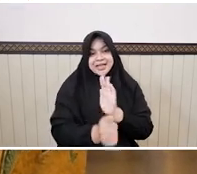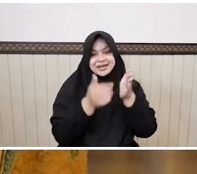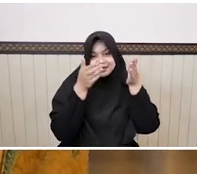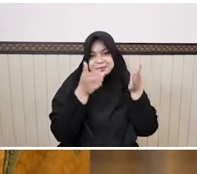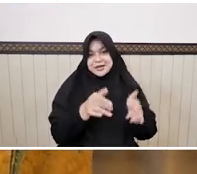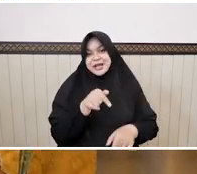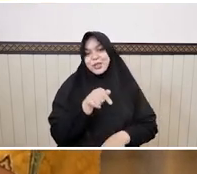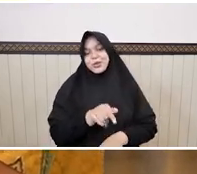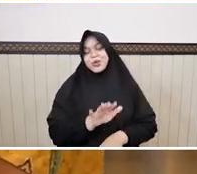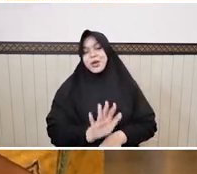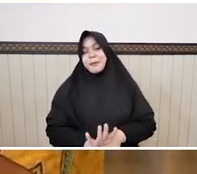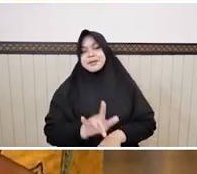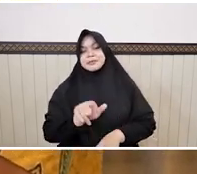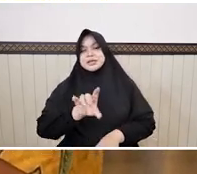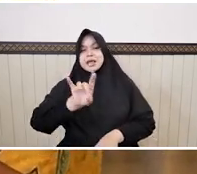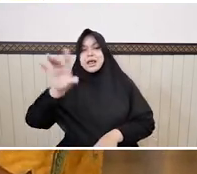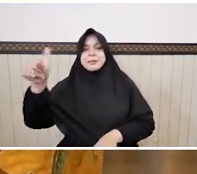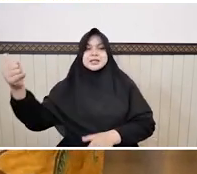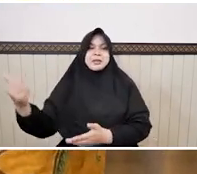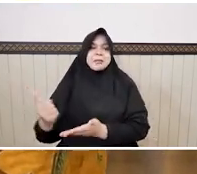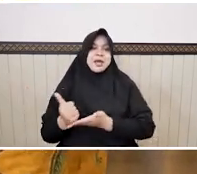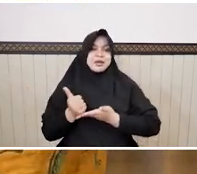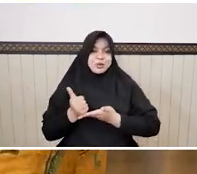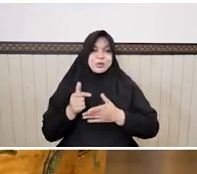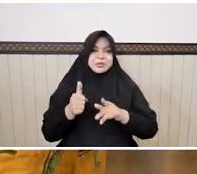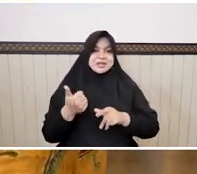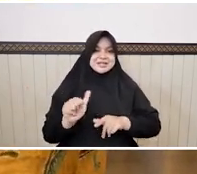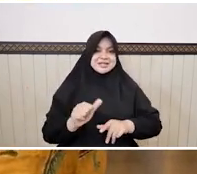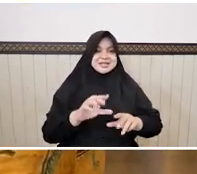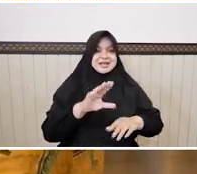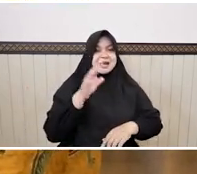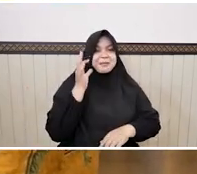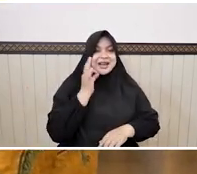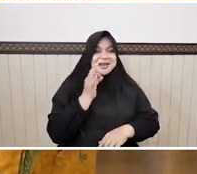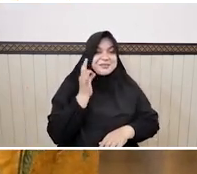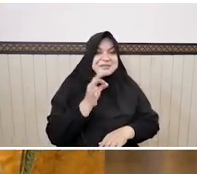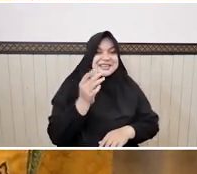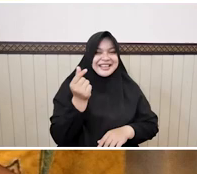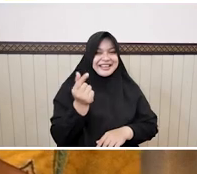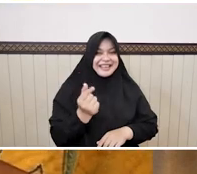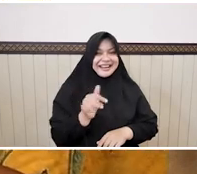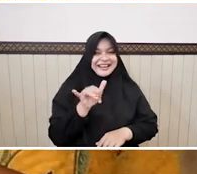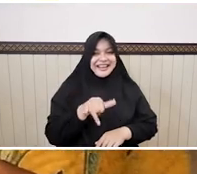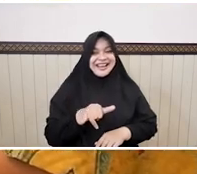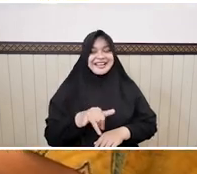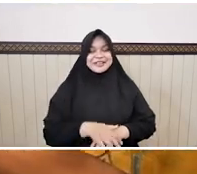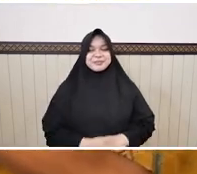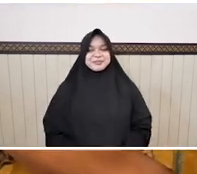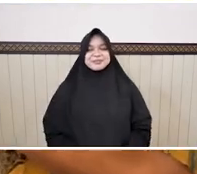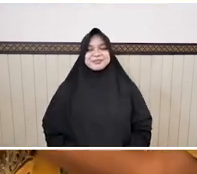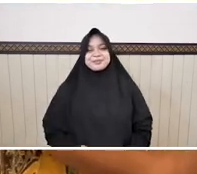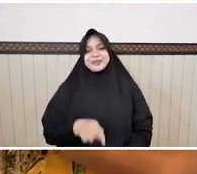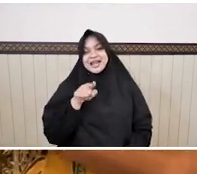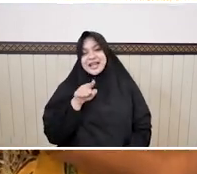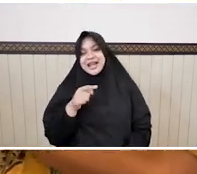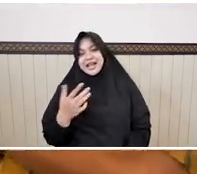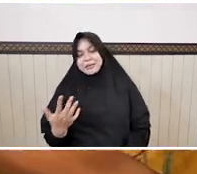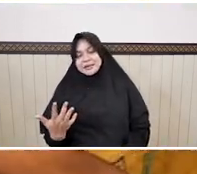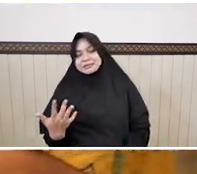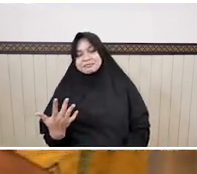dibidang itu tebel karena memang selain dapat membantu juga dapat menghemat anggaran ya Mbak Mbak Lisa Ya karena